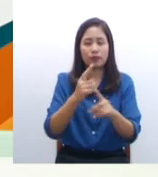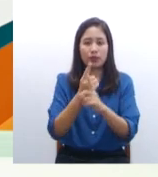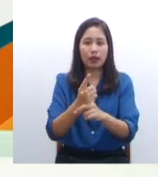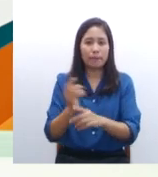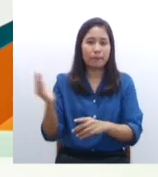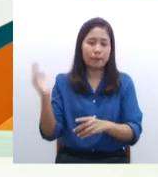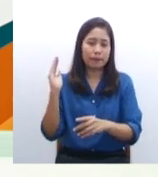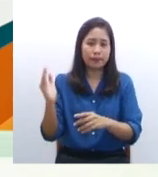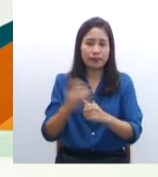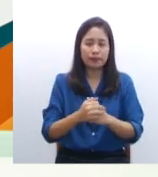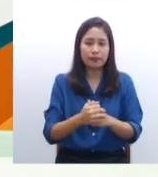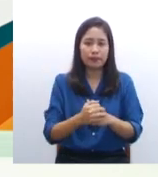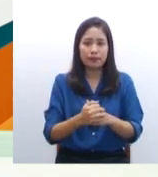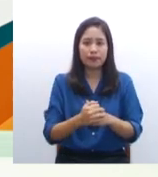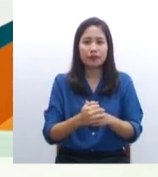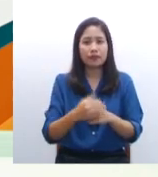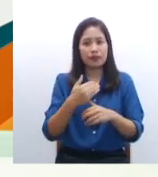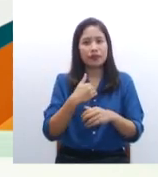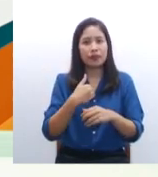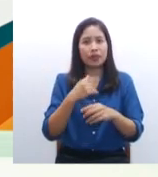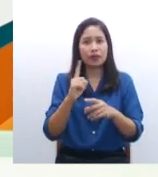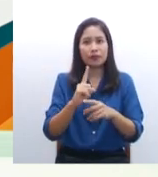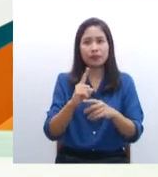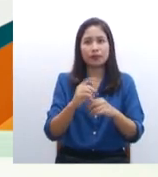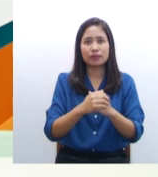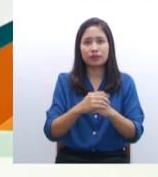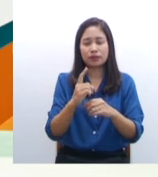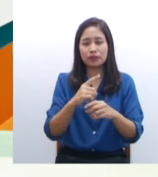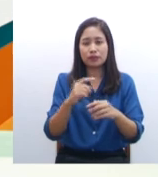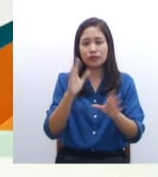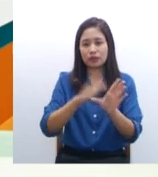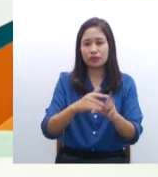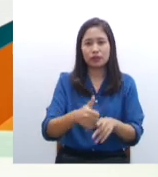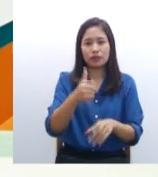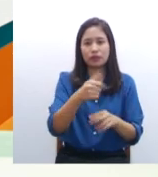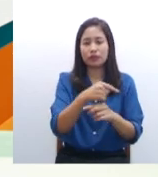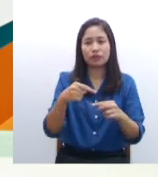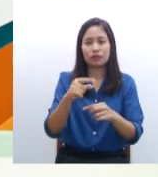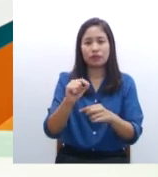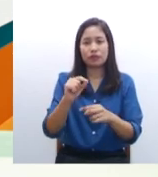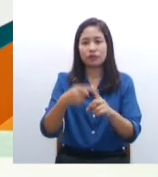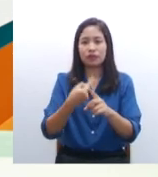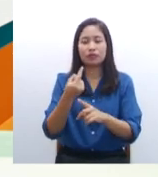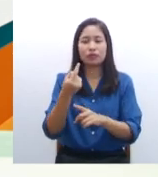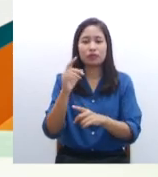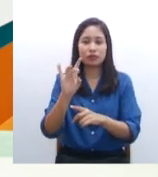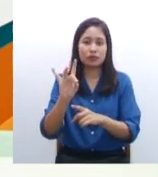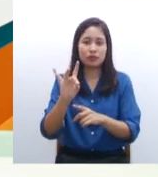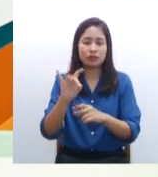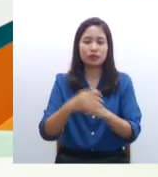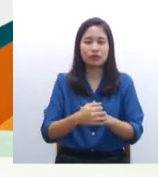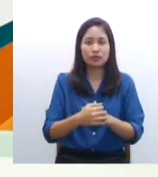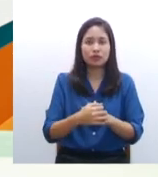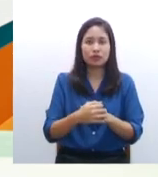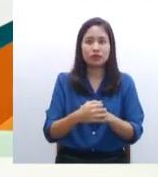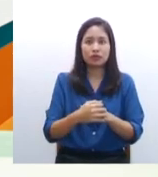www.imso30.com นะครับโดยไม่มีค่าใช้จ่ายนะครับสมัครได้จนถึงวันที่20สิงหาคม2562จะเปิด